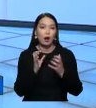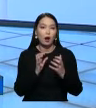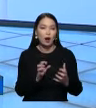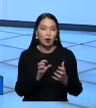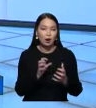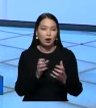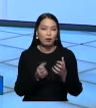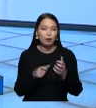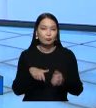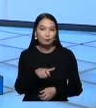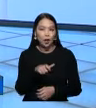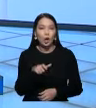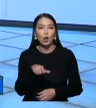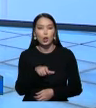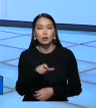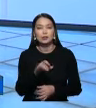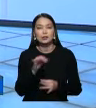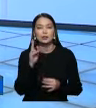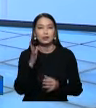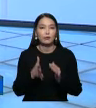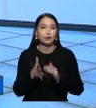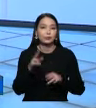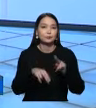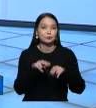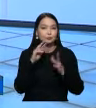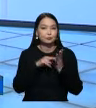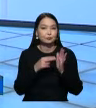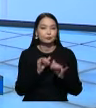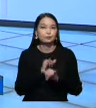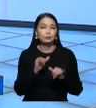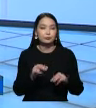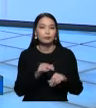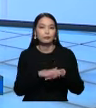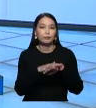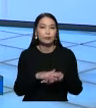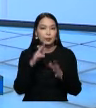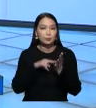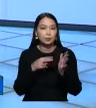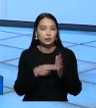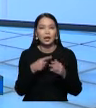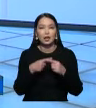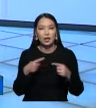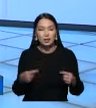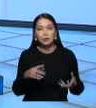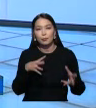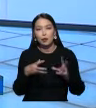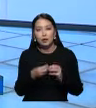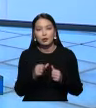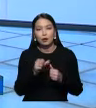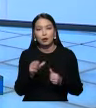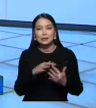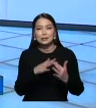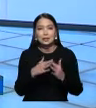также жилищное строительство. Также в планах расширить финансирование бизнес-проектов разного масштаба и особенно на селе, в малых